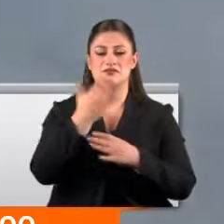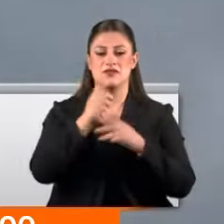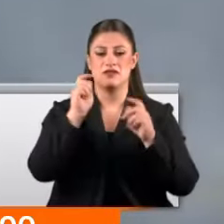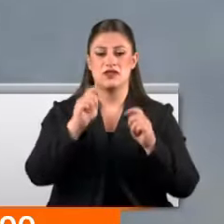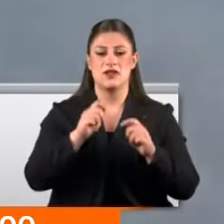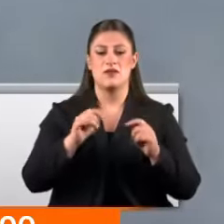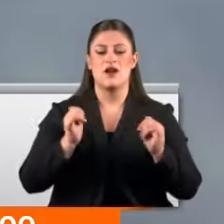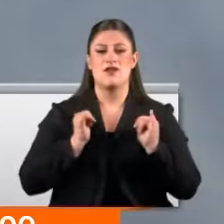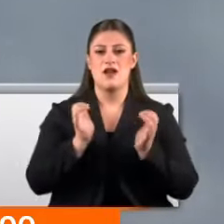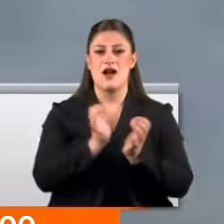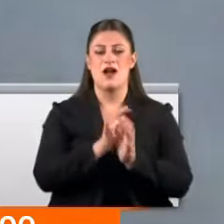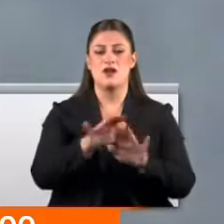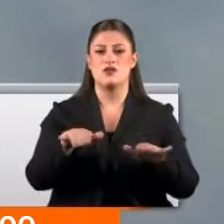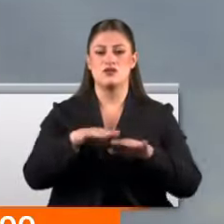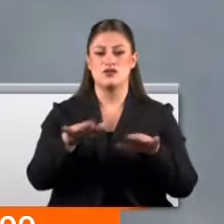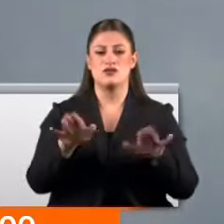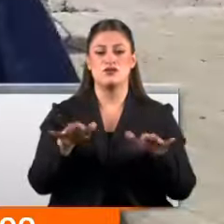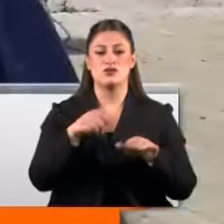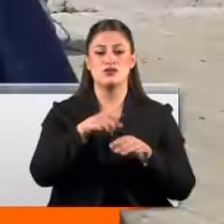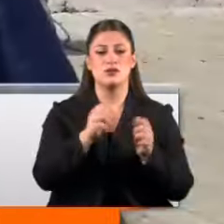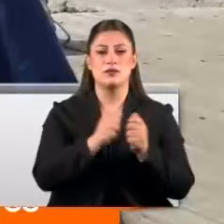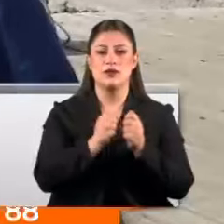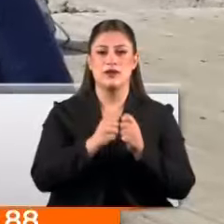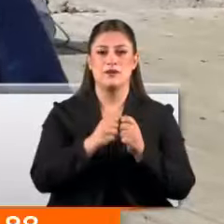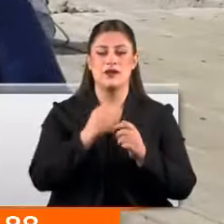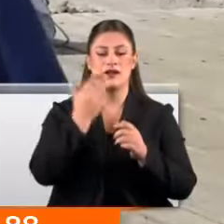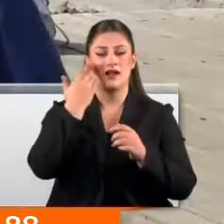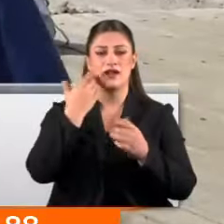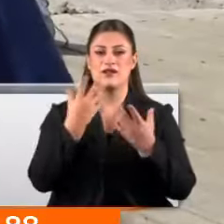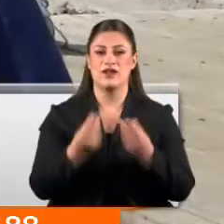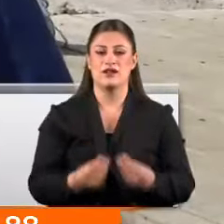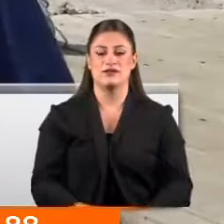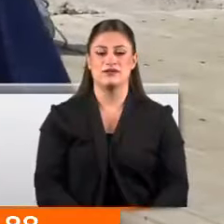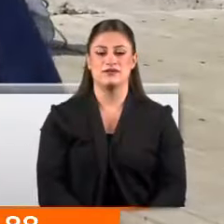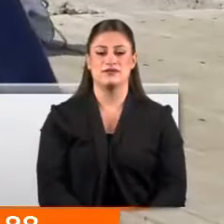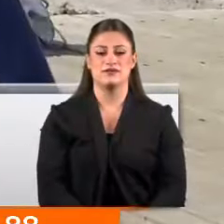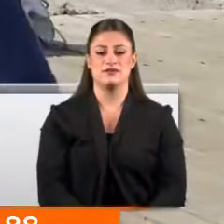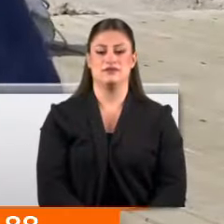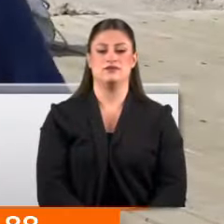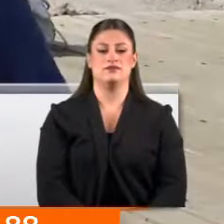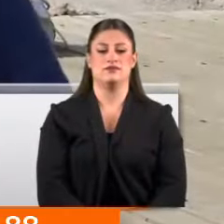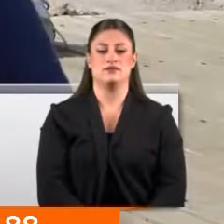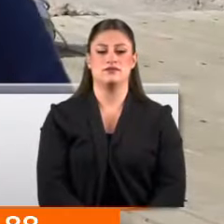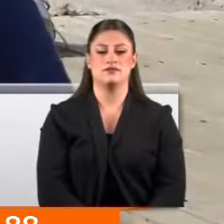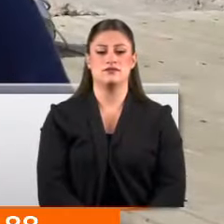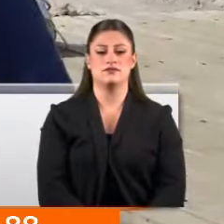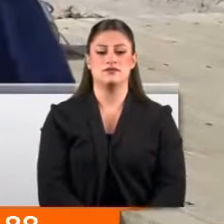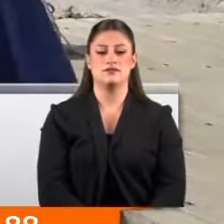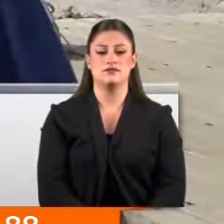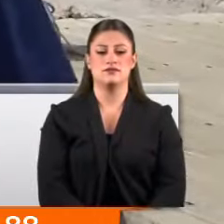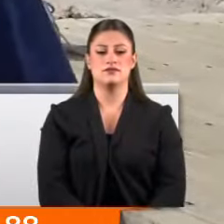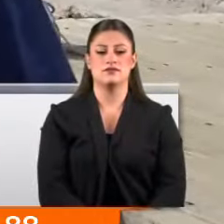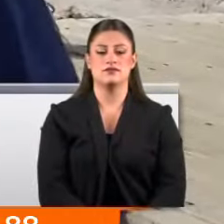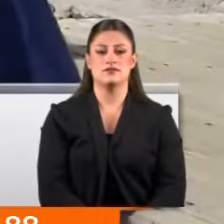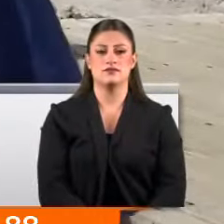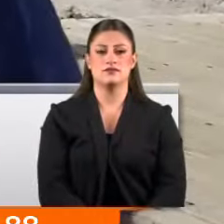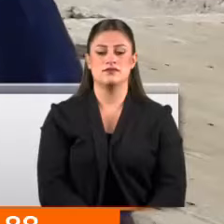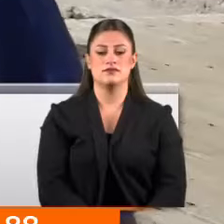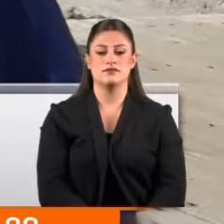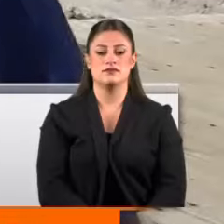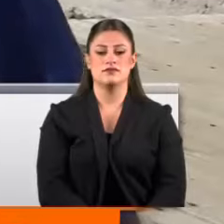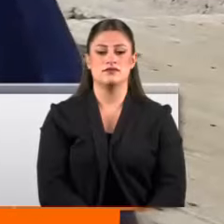da onlarla birlikte keyif yaptı. Bu aile yüzerken ister kadın olsun ister erkek muhakkak onların yanında oluyor. Onu besleyen